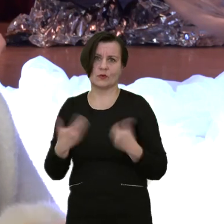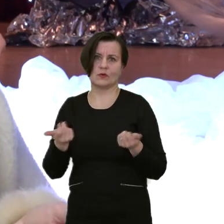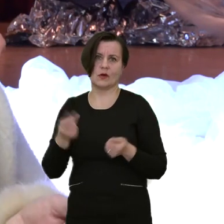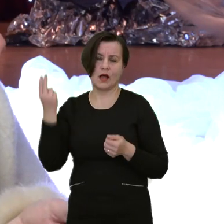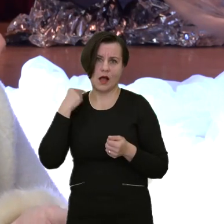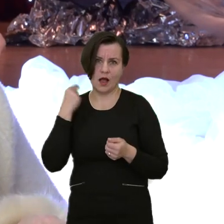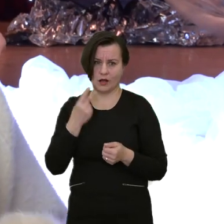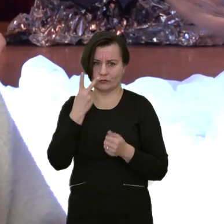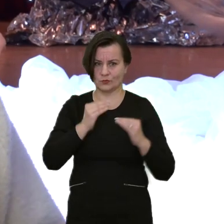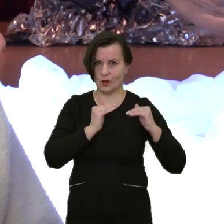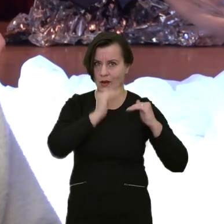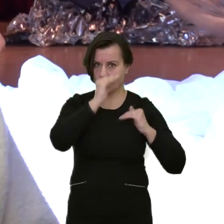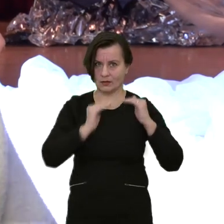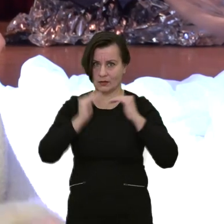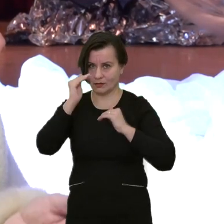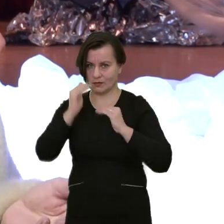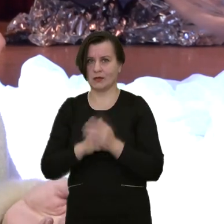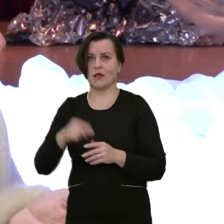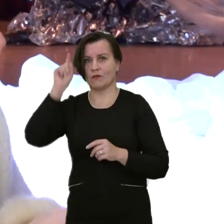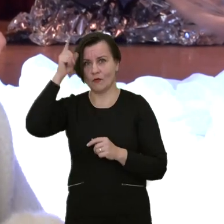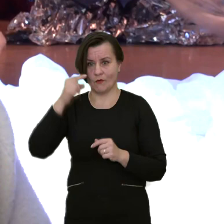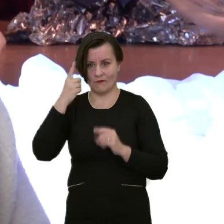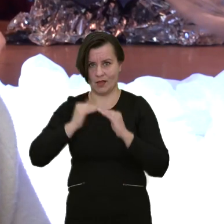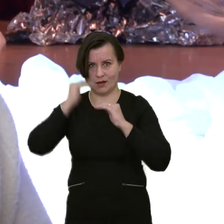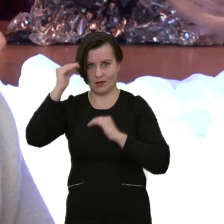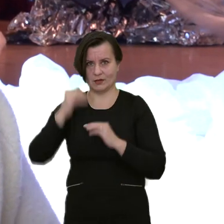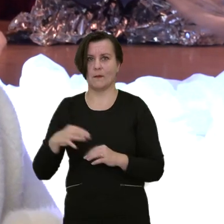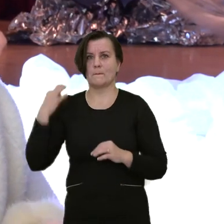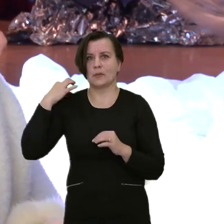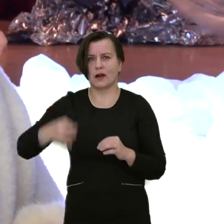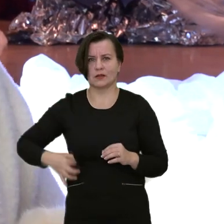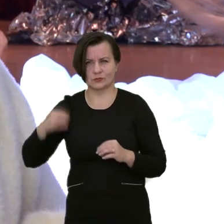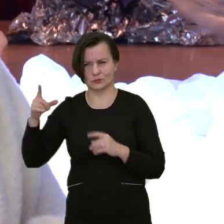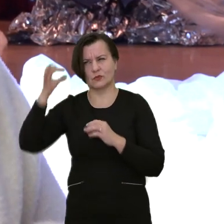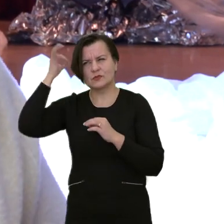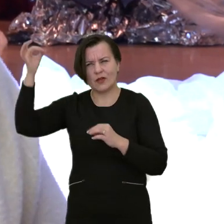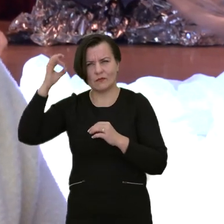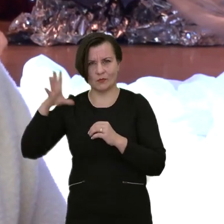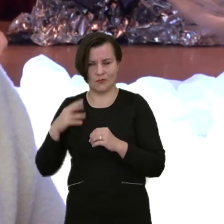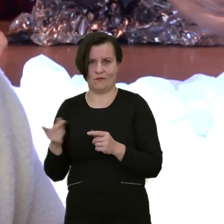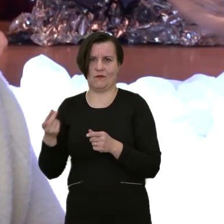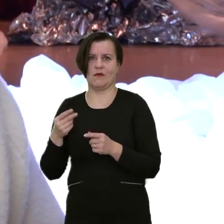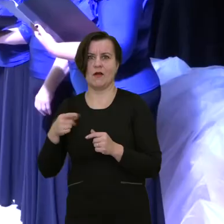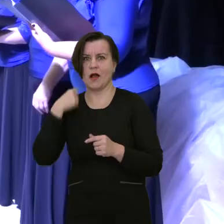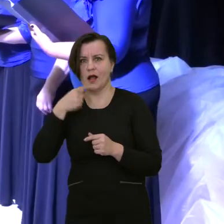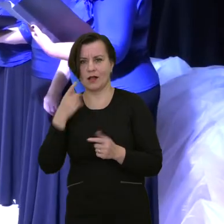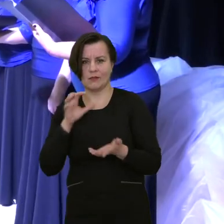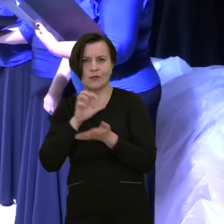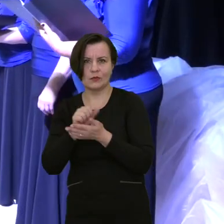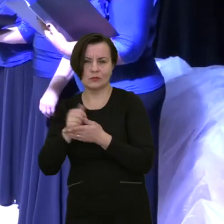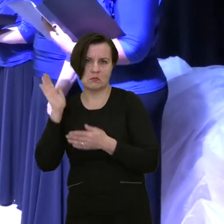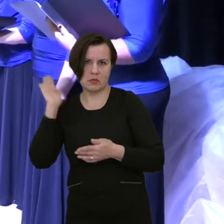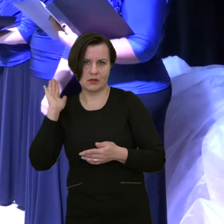turėti anglų 2 lygių, vokiečių 1 lygio, prancūzų ilgai